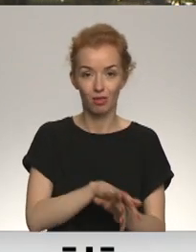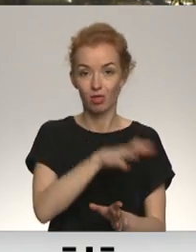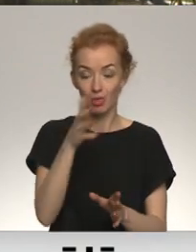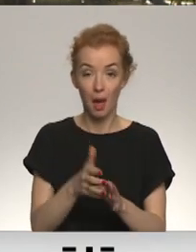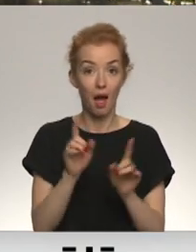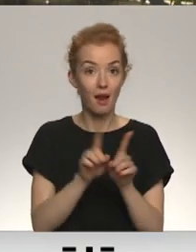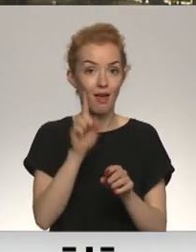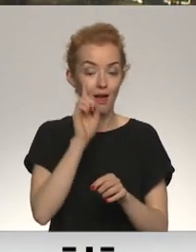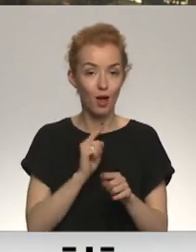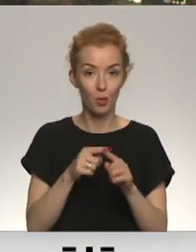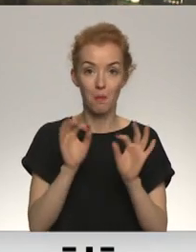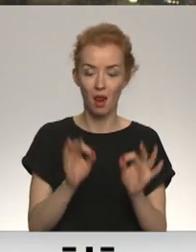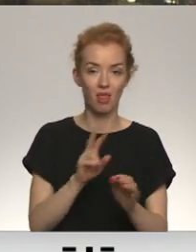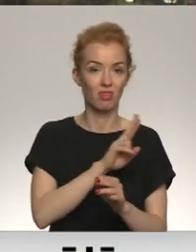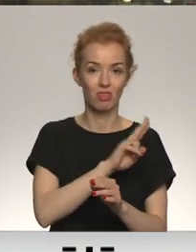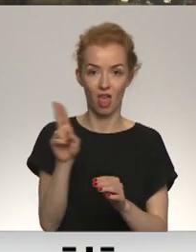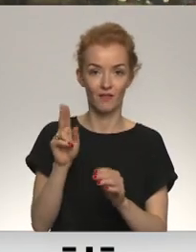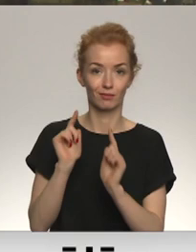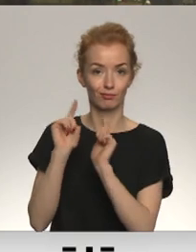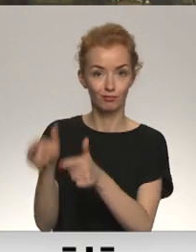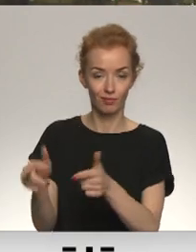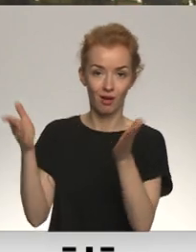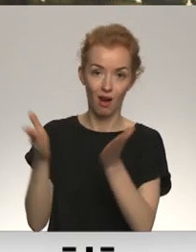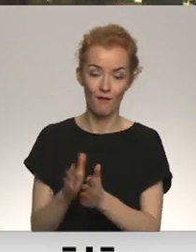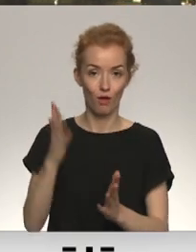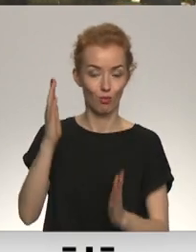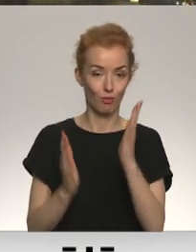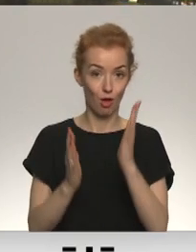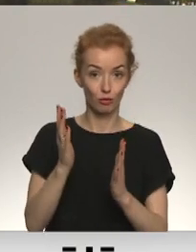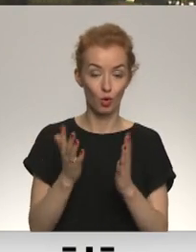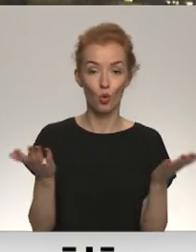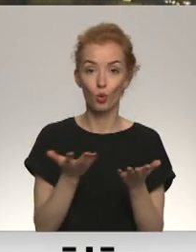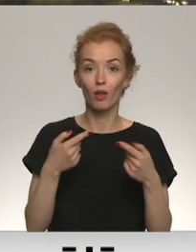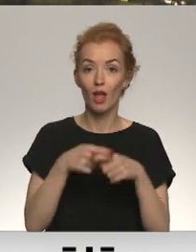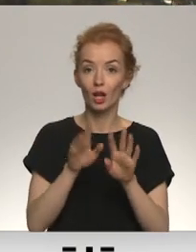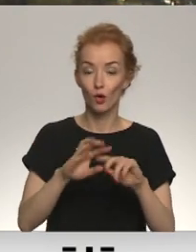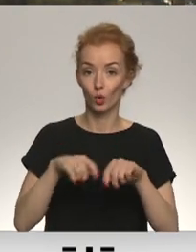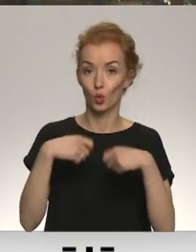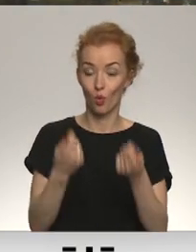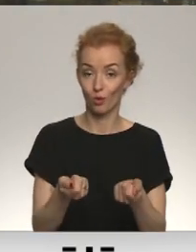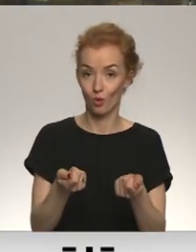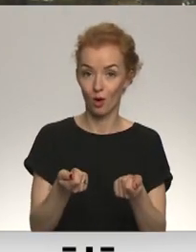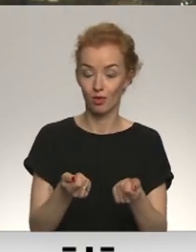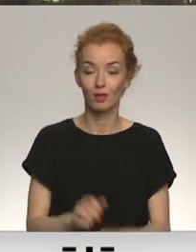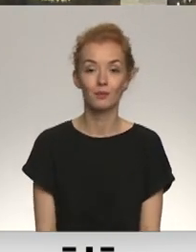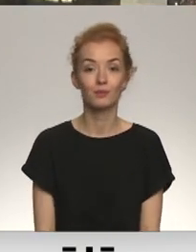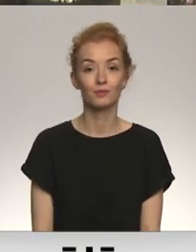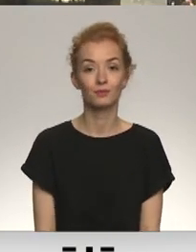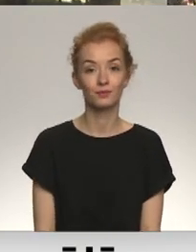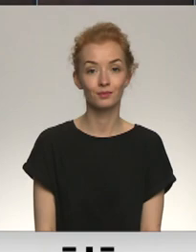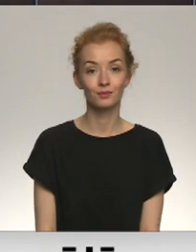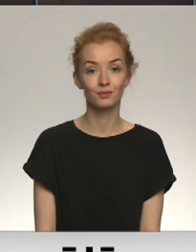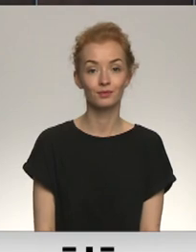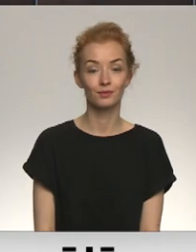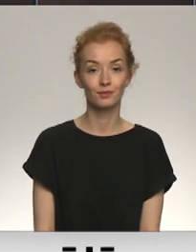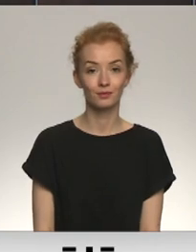pareizi, nevis izmest tās kaut kur grāmalā vai mežmalā. Kur tehnika varēs nodot, stāsta Dāvids Fredenfelds.